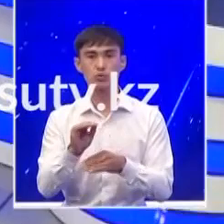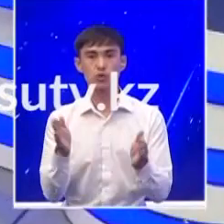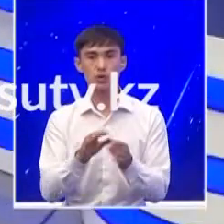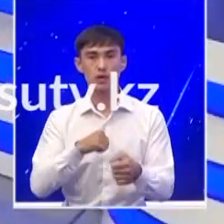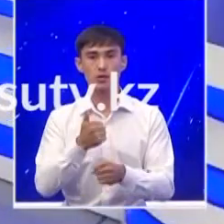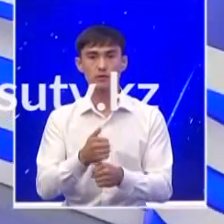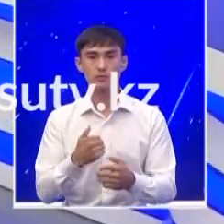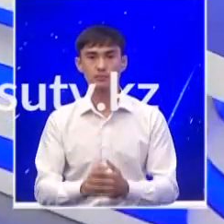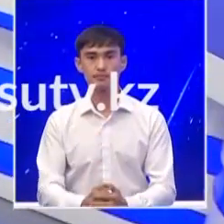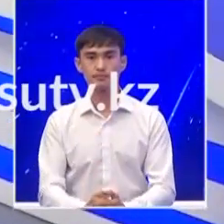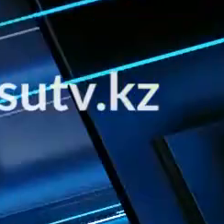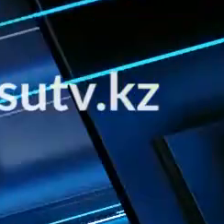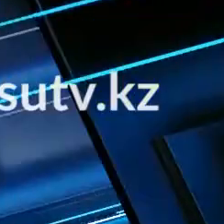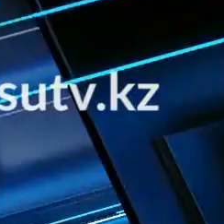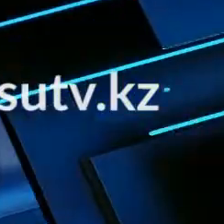главном.